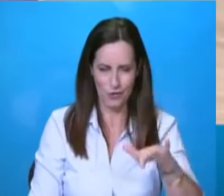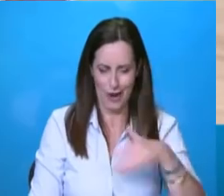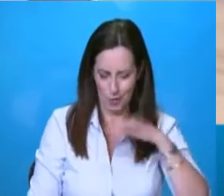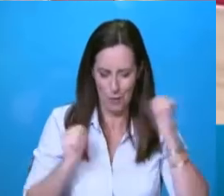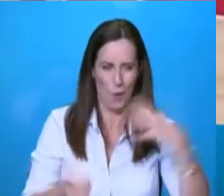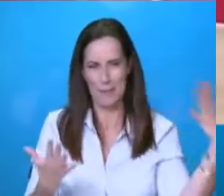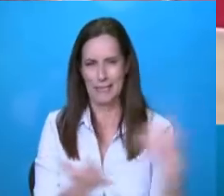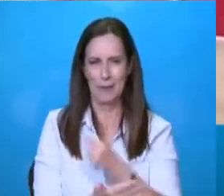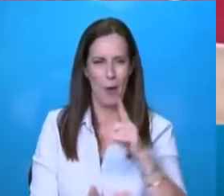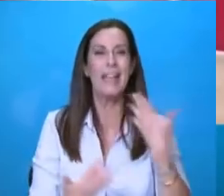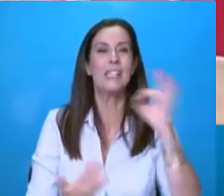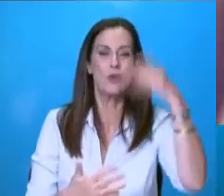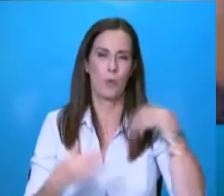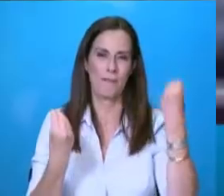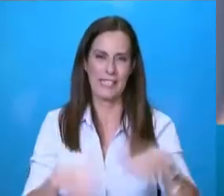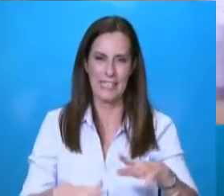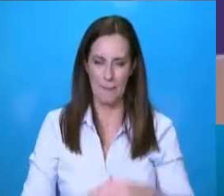lost.